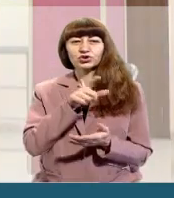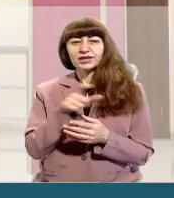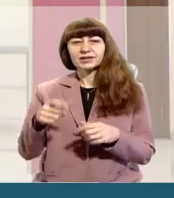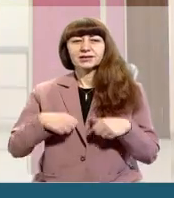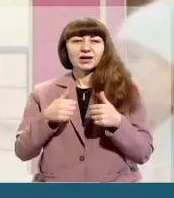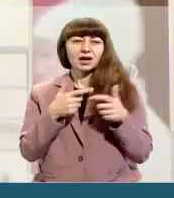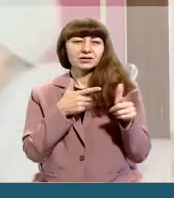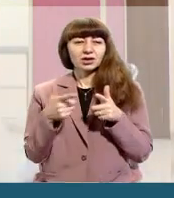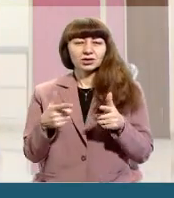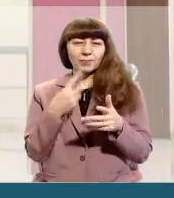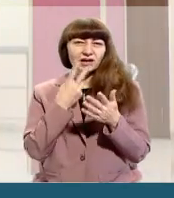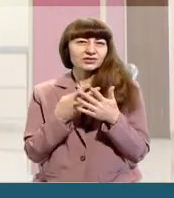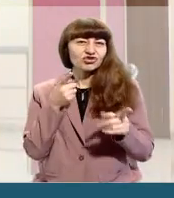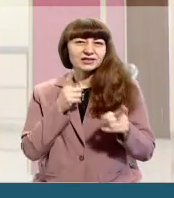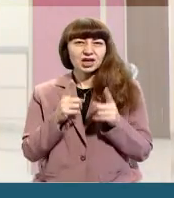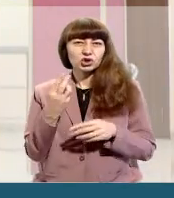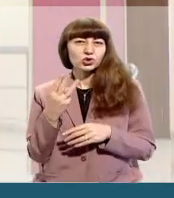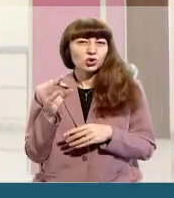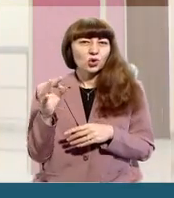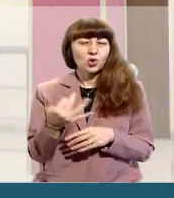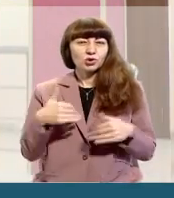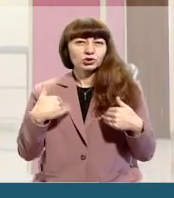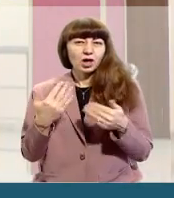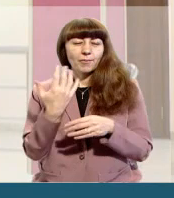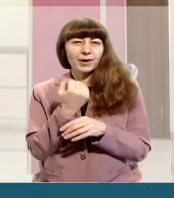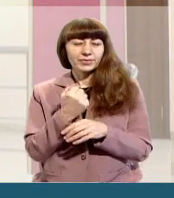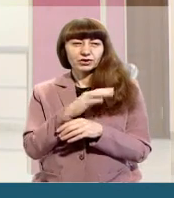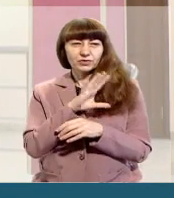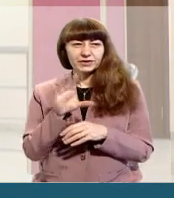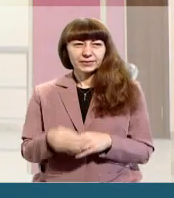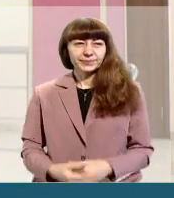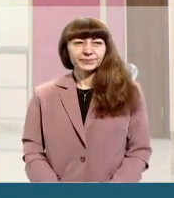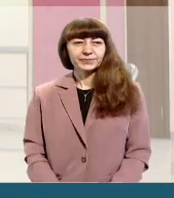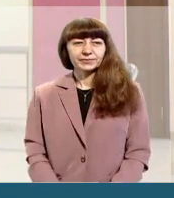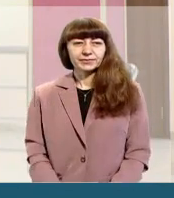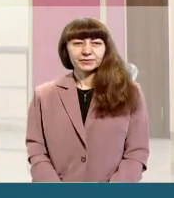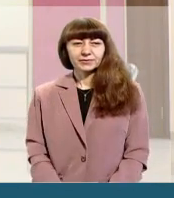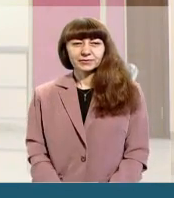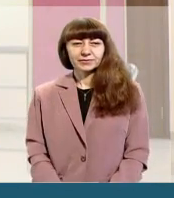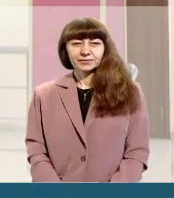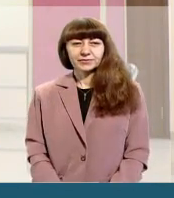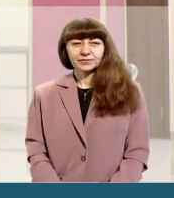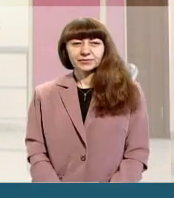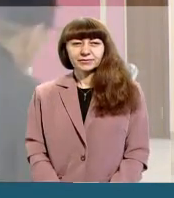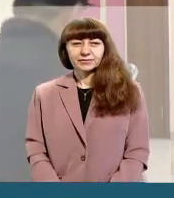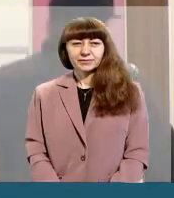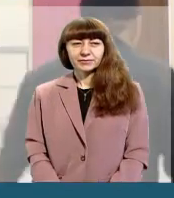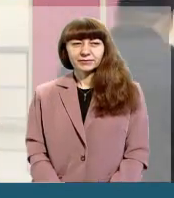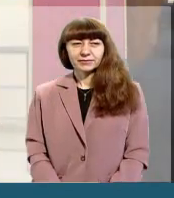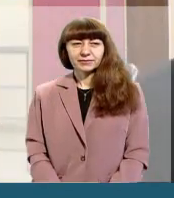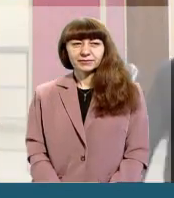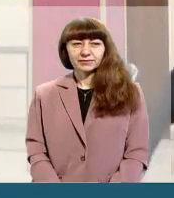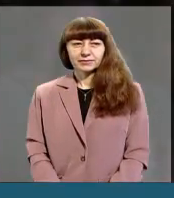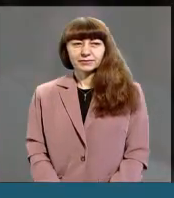тыңғылықты дайындалған. Сахнада нағыз шоу көрсетіп жатыр. Оқу орнымда білім алатын студенттерге жеңіс тілеймін. Олар Асқар, Мадина және